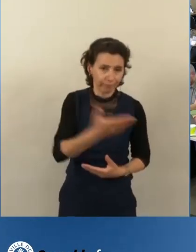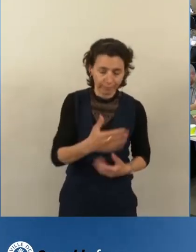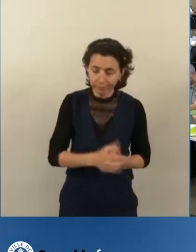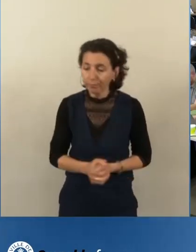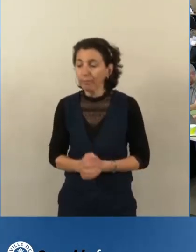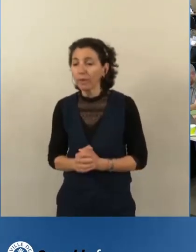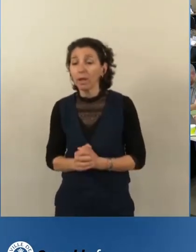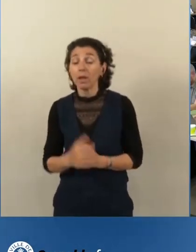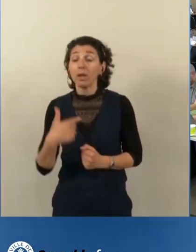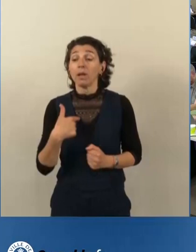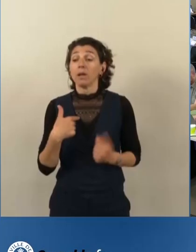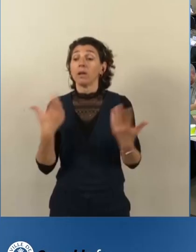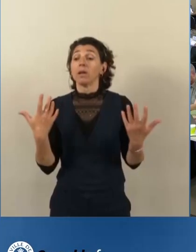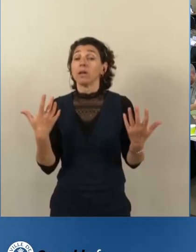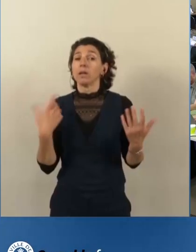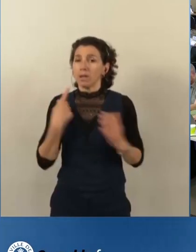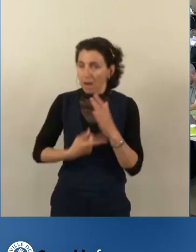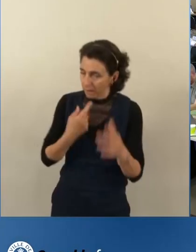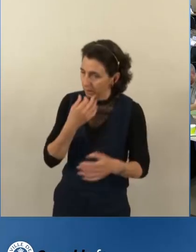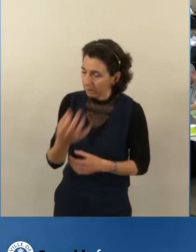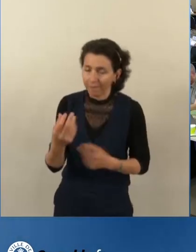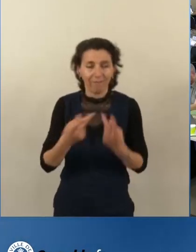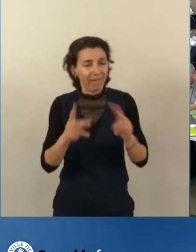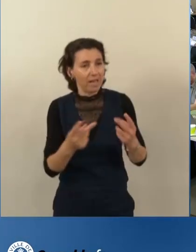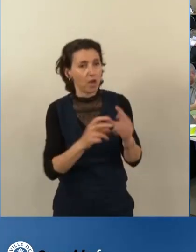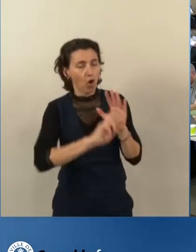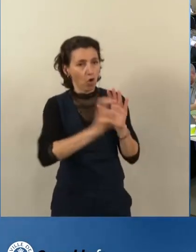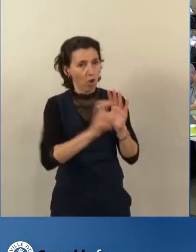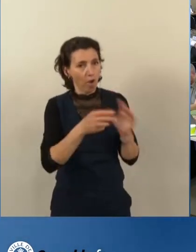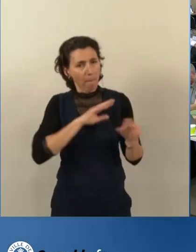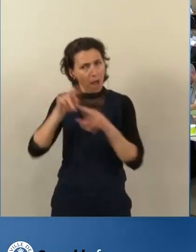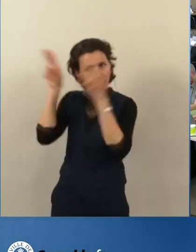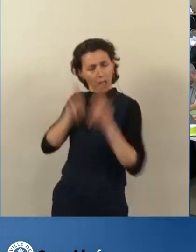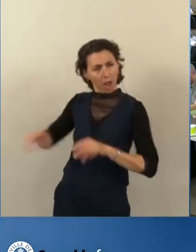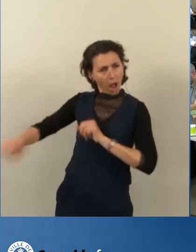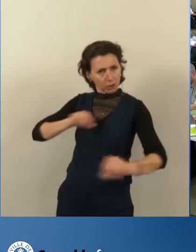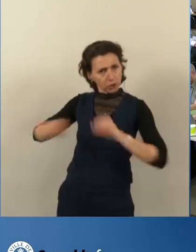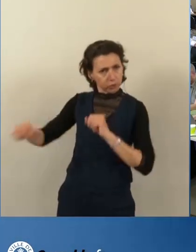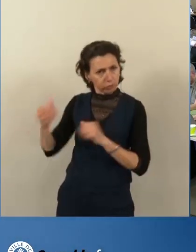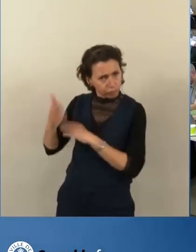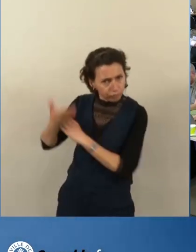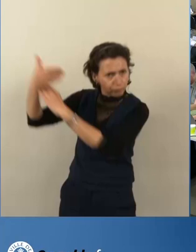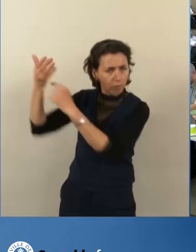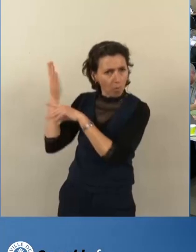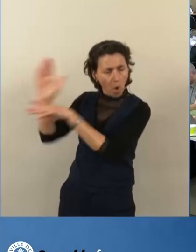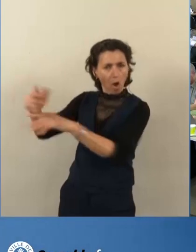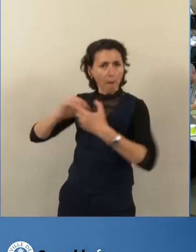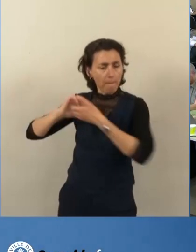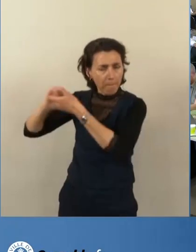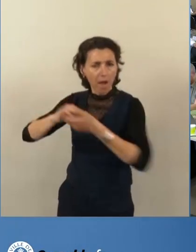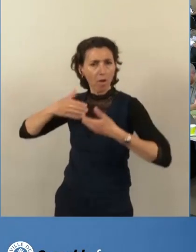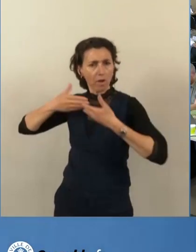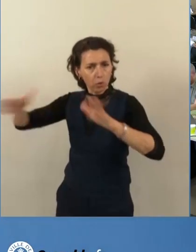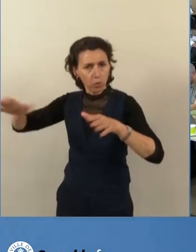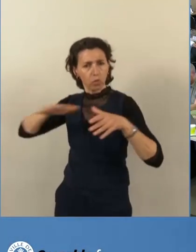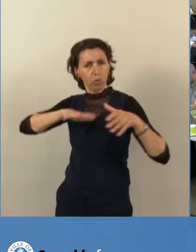rappeler que la ville de Grenoble par son action internationale porte les valeurs de paix et valeurs d'ouverture se sont territoire comme dans sa relation avec la